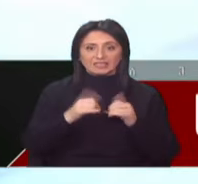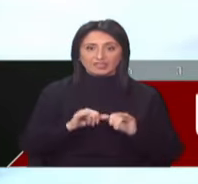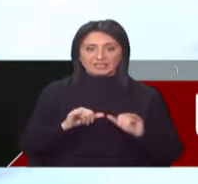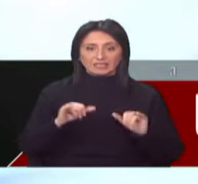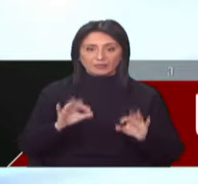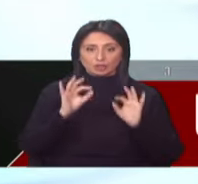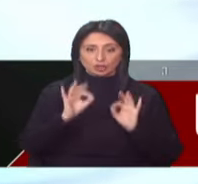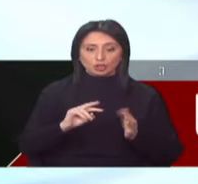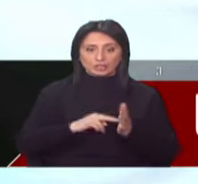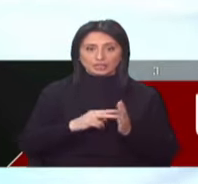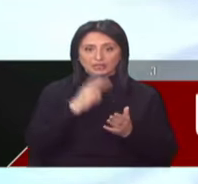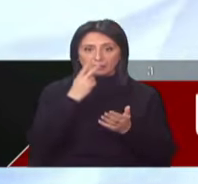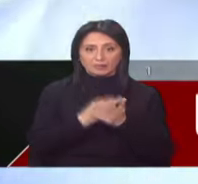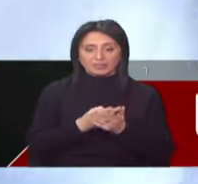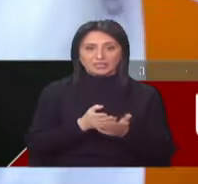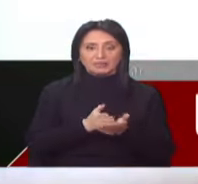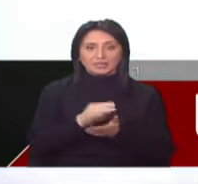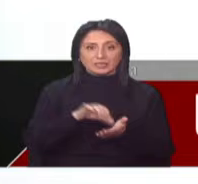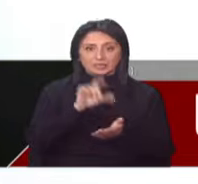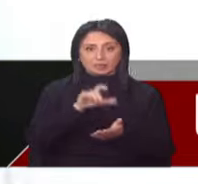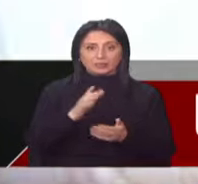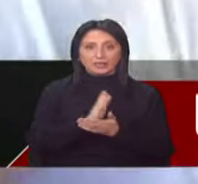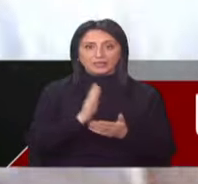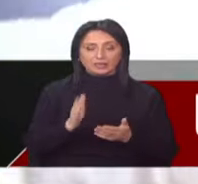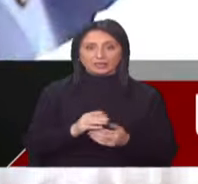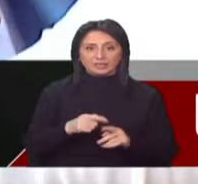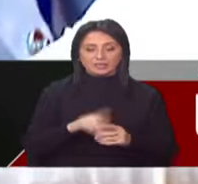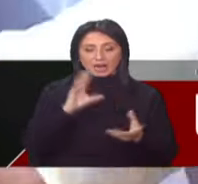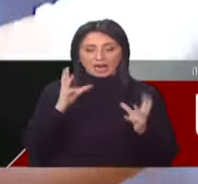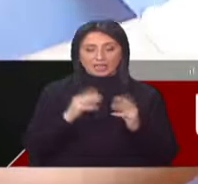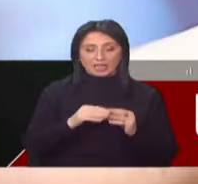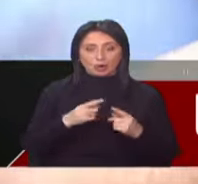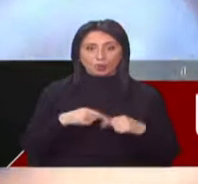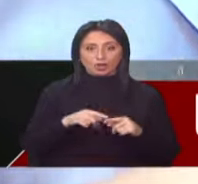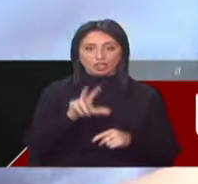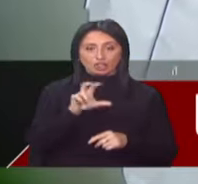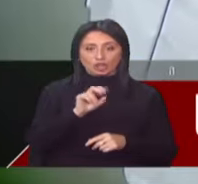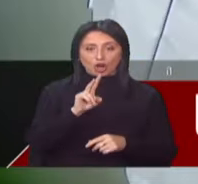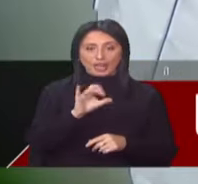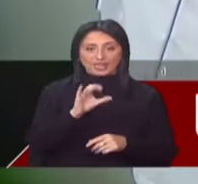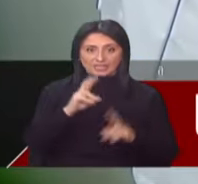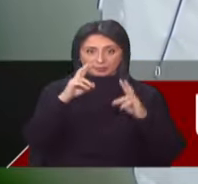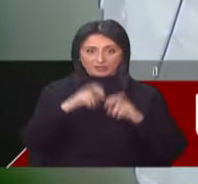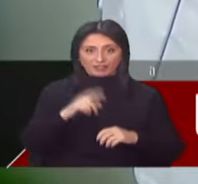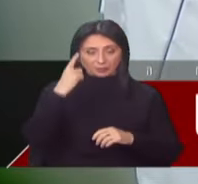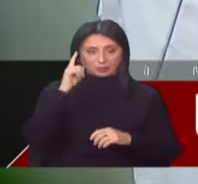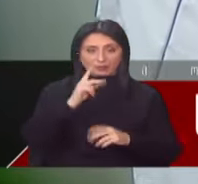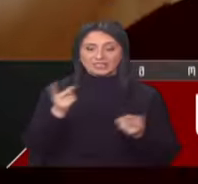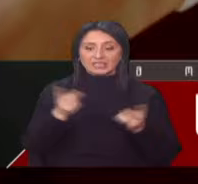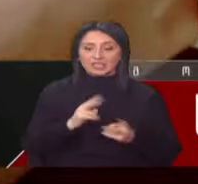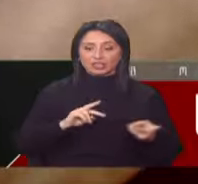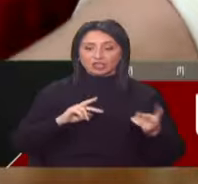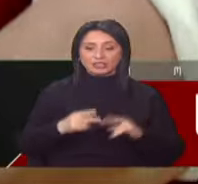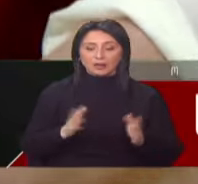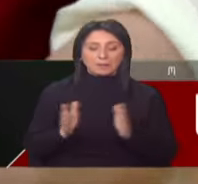გაფართოება სწორ სტრატეგიად მიაჩნიათ სფეროს წარმომადგენლების ნაწილს. ანალიტიკური ორგანიზაცია GeoCase-ის მკვლევარი ფიქრობს, რომ საჭირო